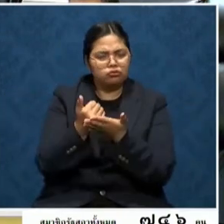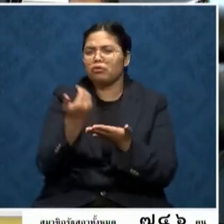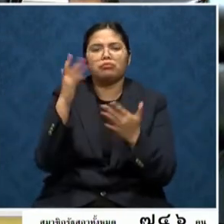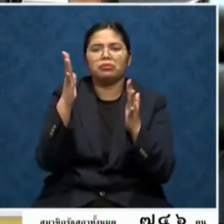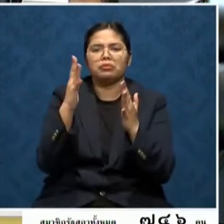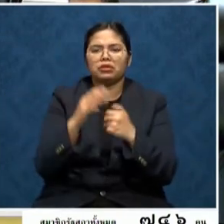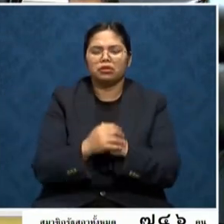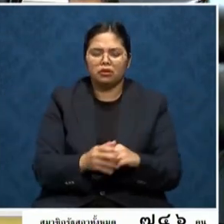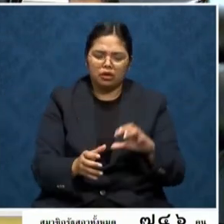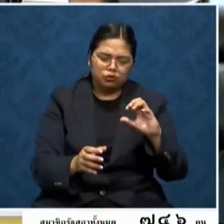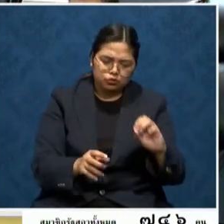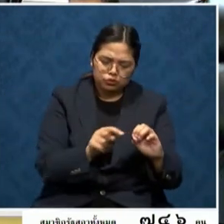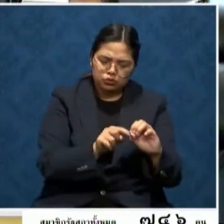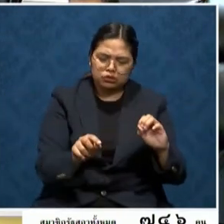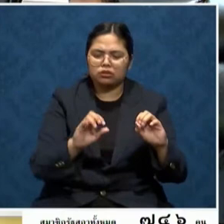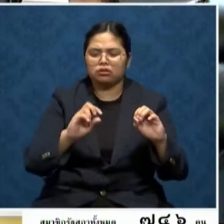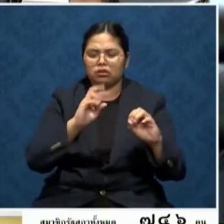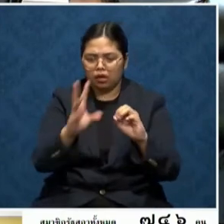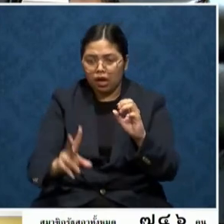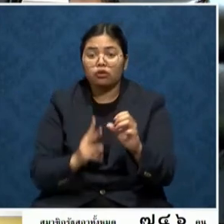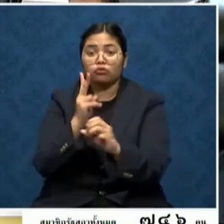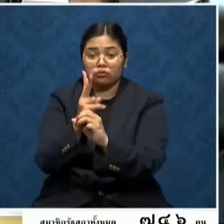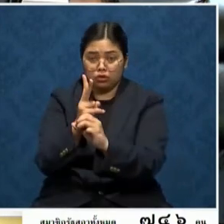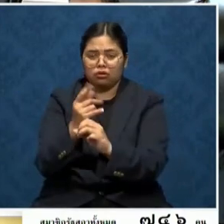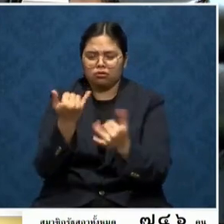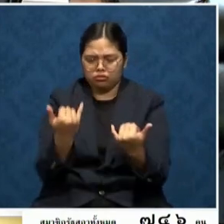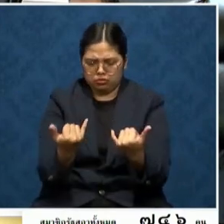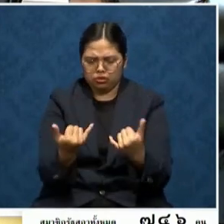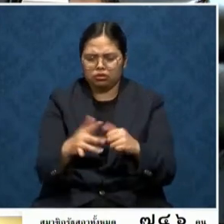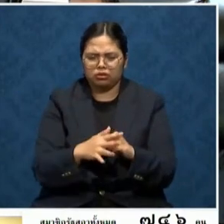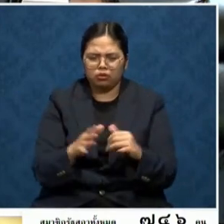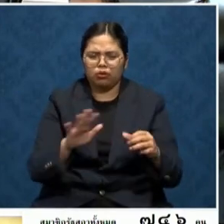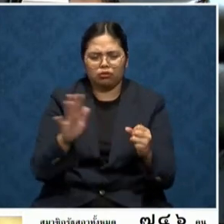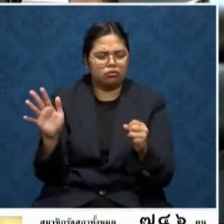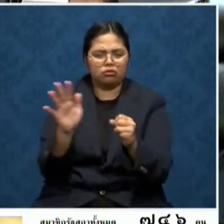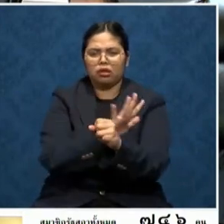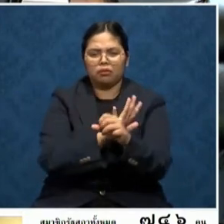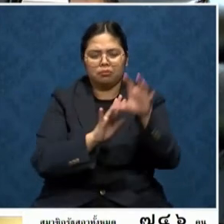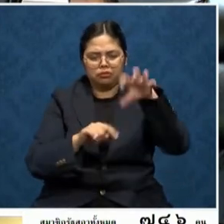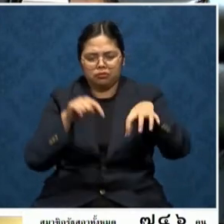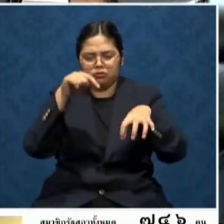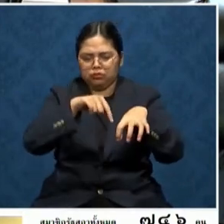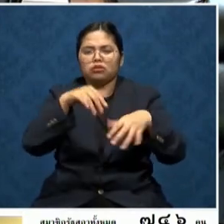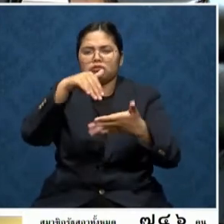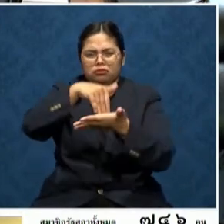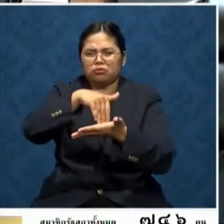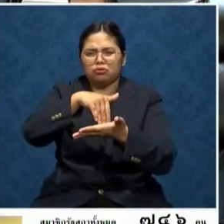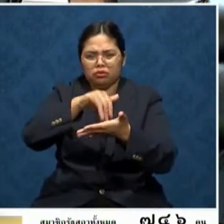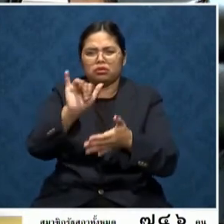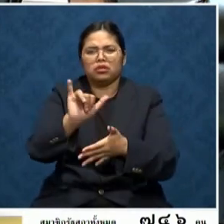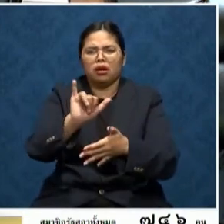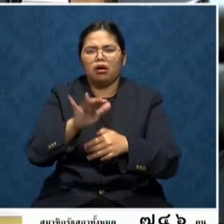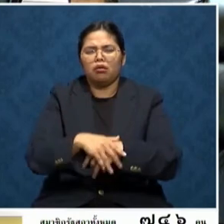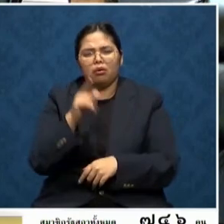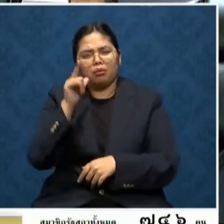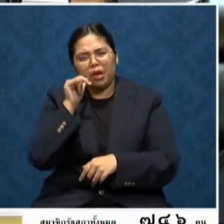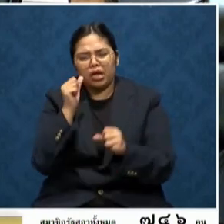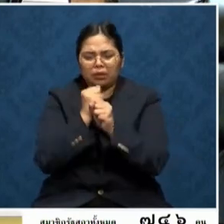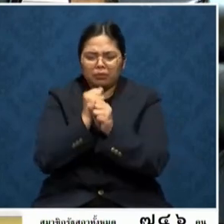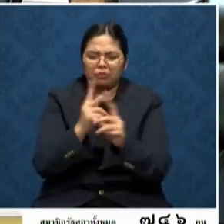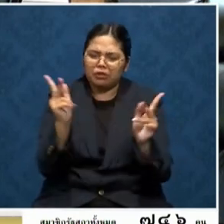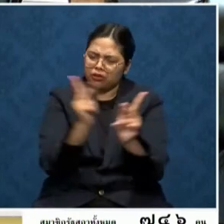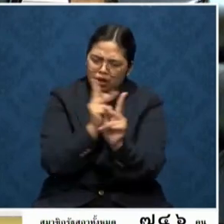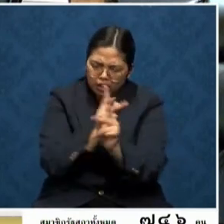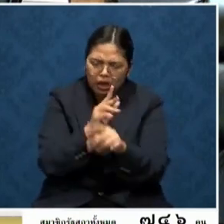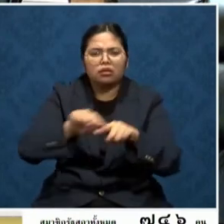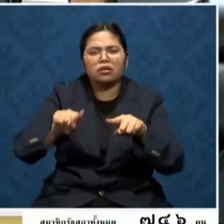ลี้ยงในช่วง0ถึง2ปีแรกได้ศูนย์พัฒนาเด็กเล็กในปัจจุบันก็ไม่ได้ครอบคลุมทั้งหมดนะคะคุณแม่ที่ต้องทำงานเป็นกะก็ตามหรืออะไรก็ตามก็จะยิ่ง